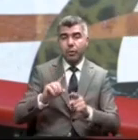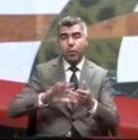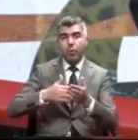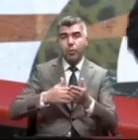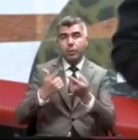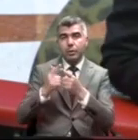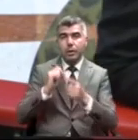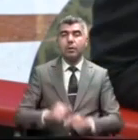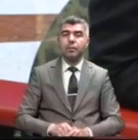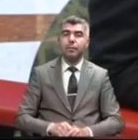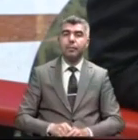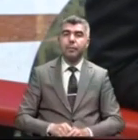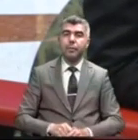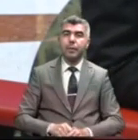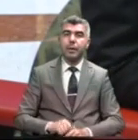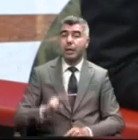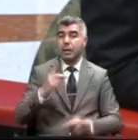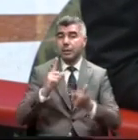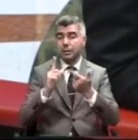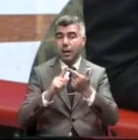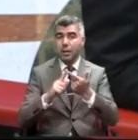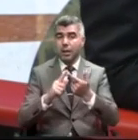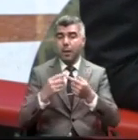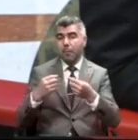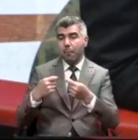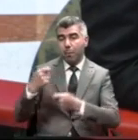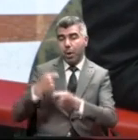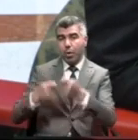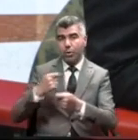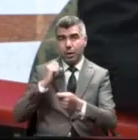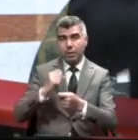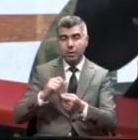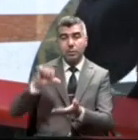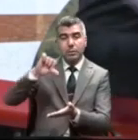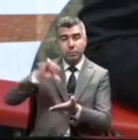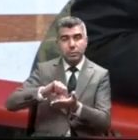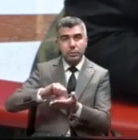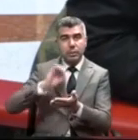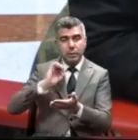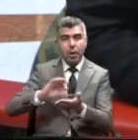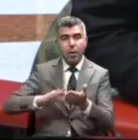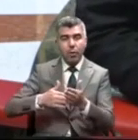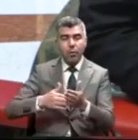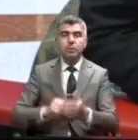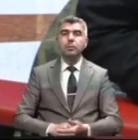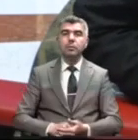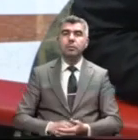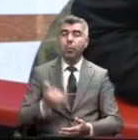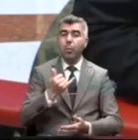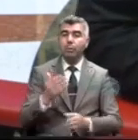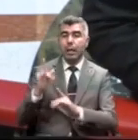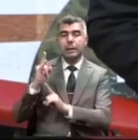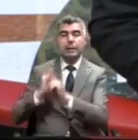ديالو بالنسبه المتجولين كاين توطين هي كانت المقاربه القديمه